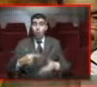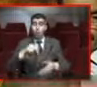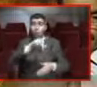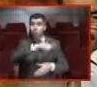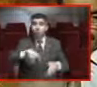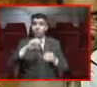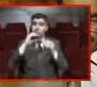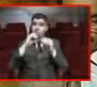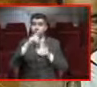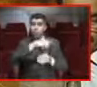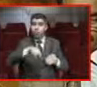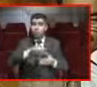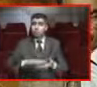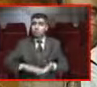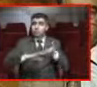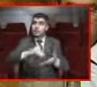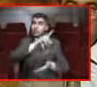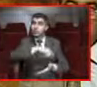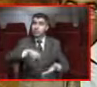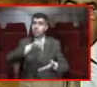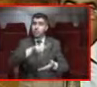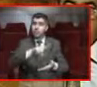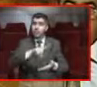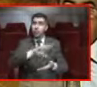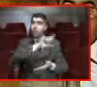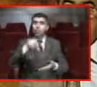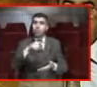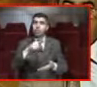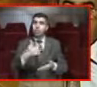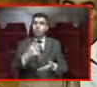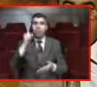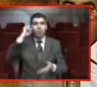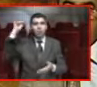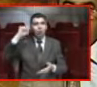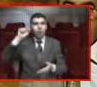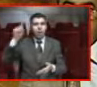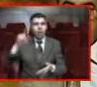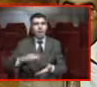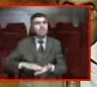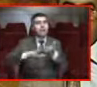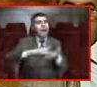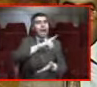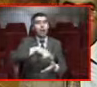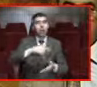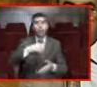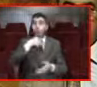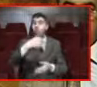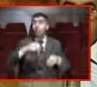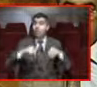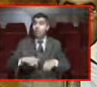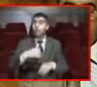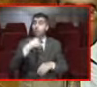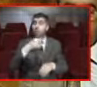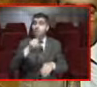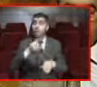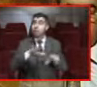ومصالحة تعيد الاعتبار لهذه الشريحة التي ضحت بالغالي والنفيس. السيد الوزير، أين نحن